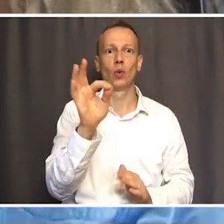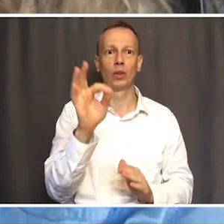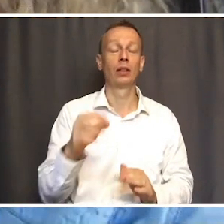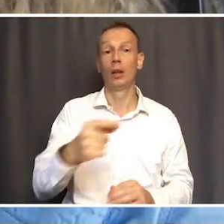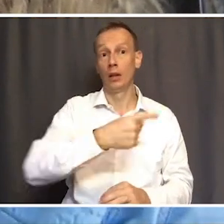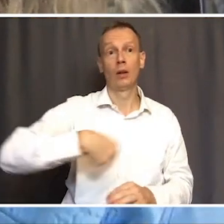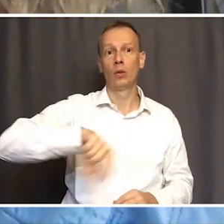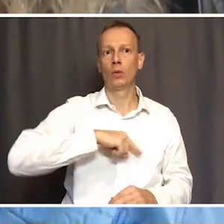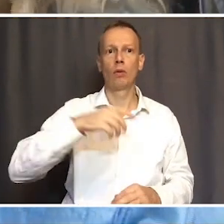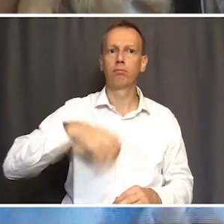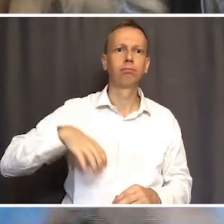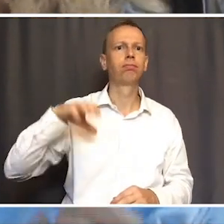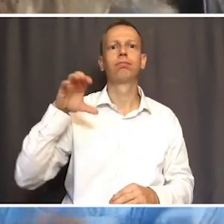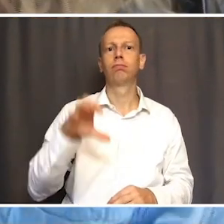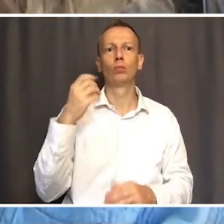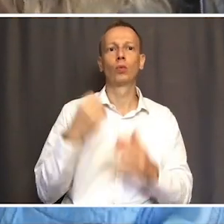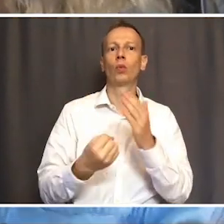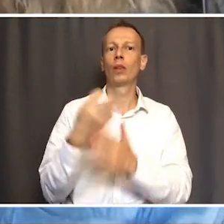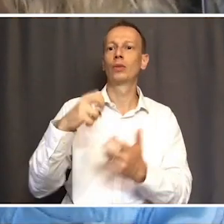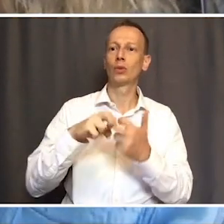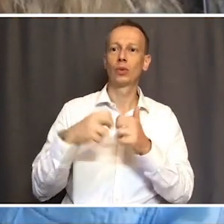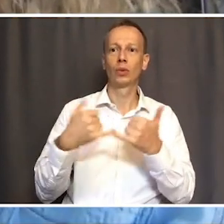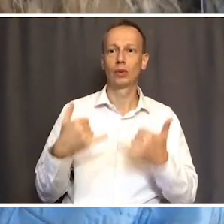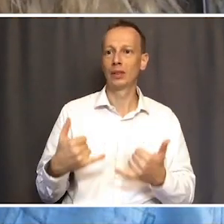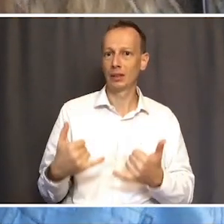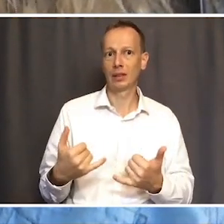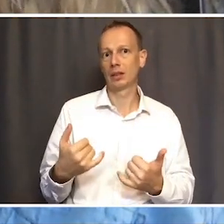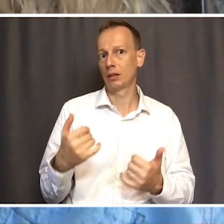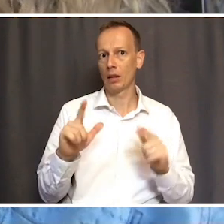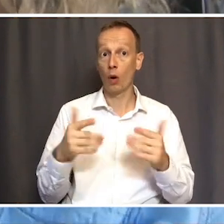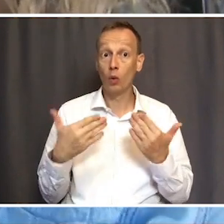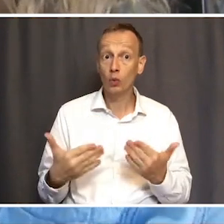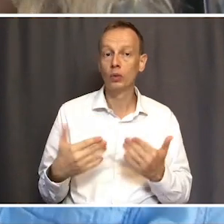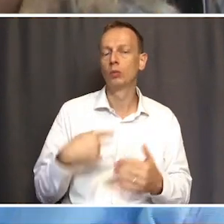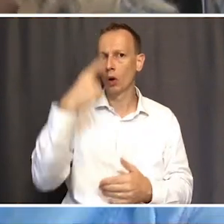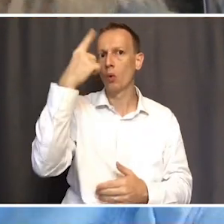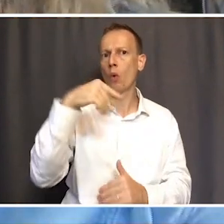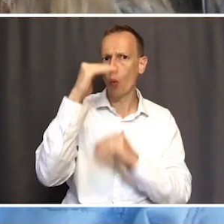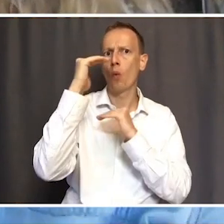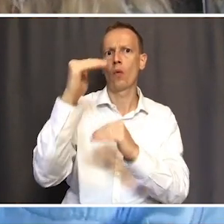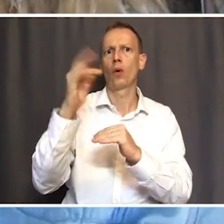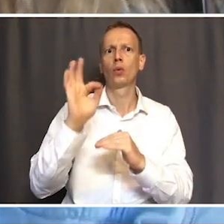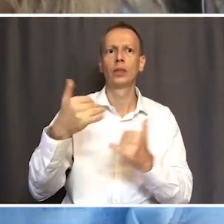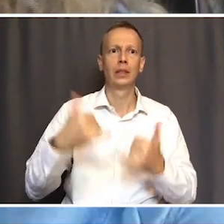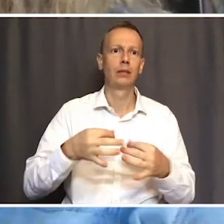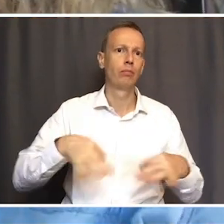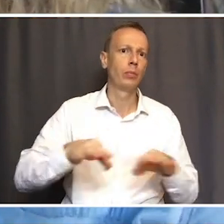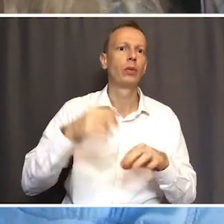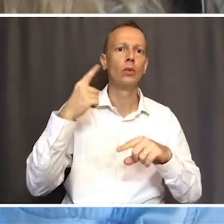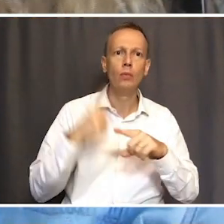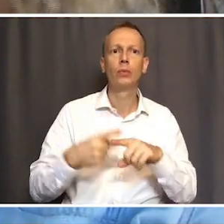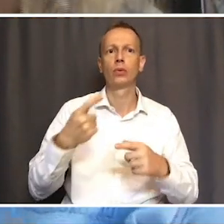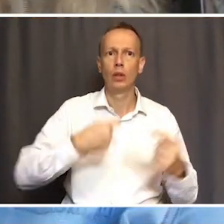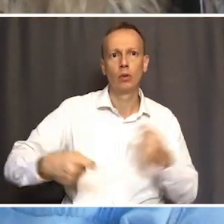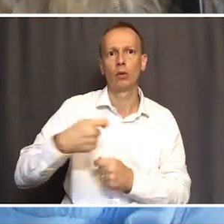que l'économie effectivement va reprendre. On a pour notre part investi dans des nouvelles structures qui sont présentes aujourd'hui, donc on y croit à cette économie, on croit en notre